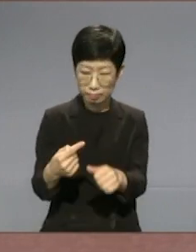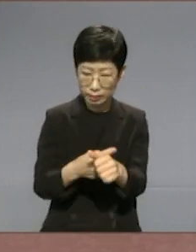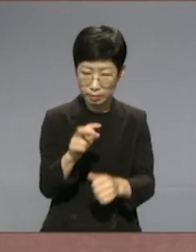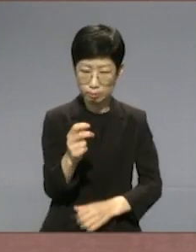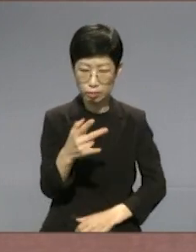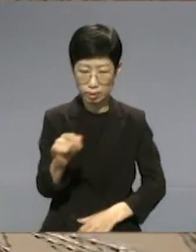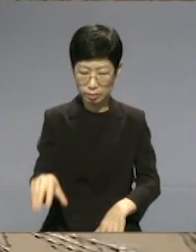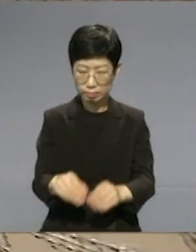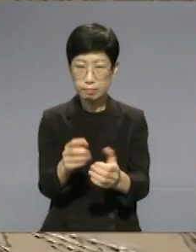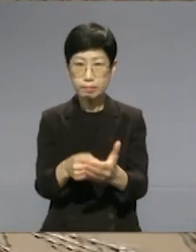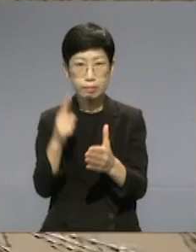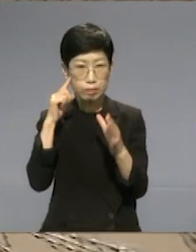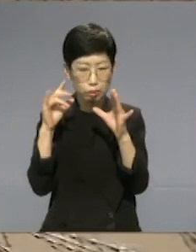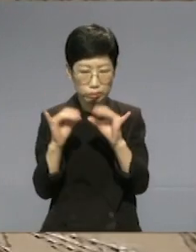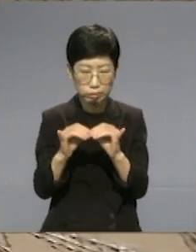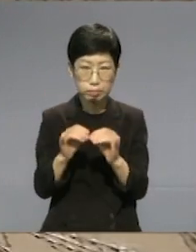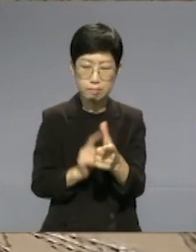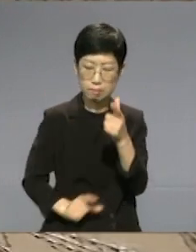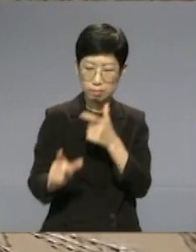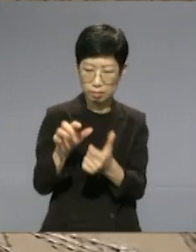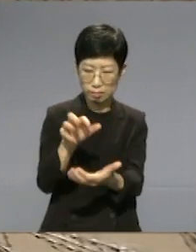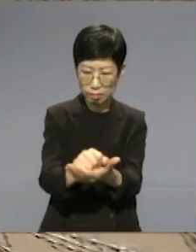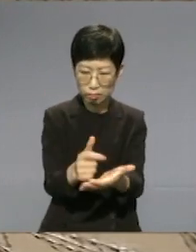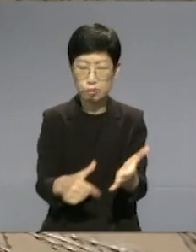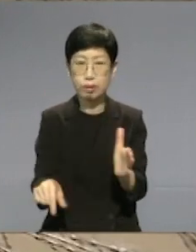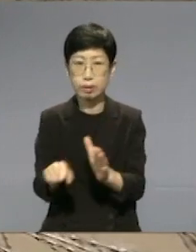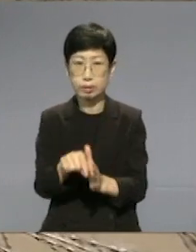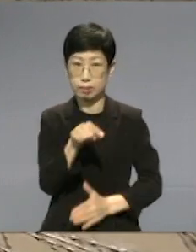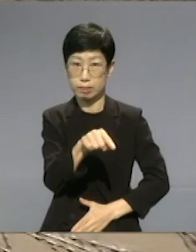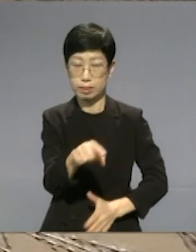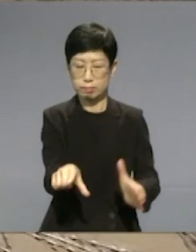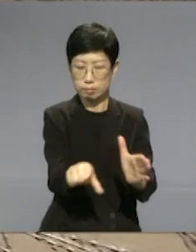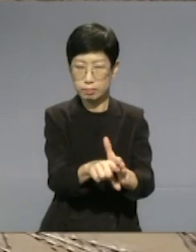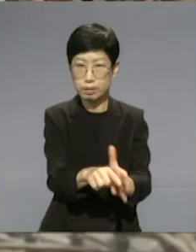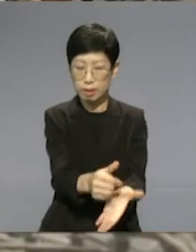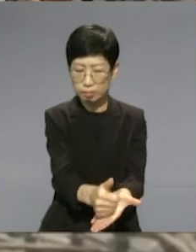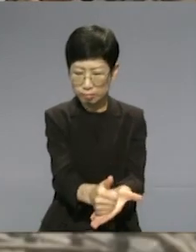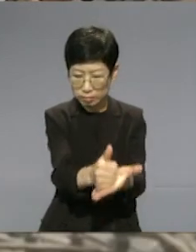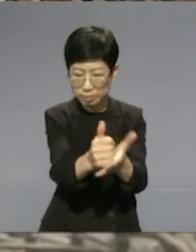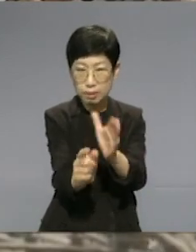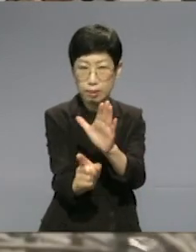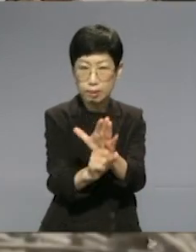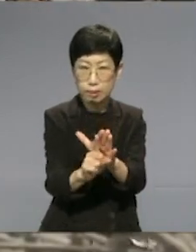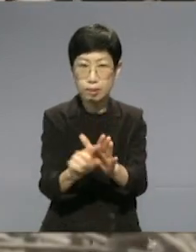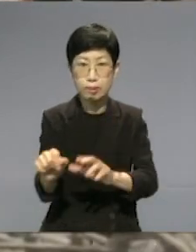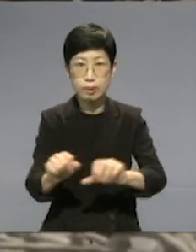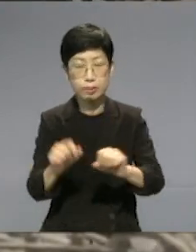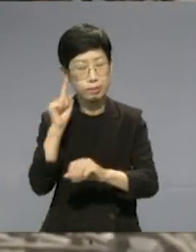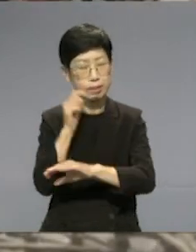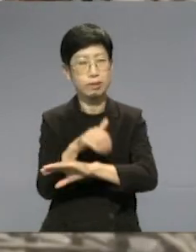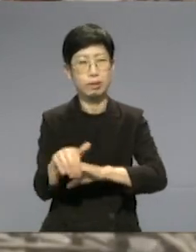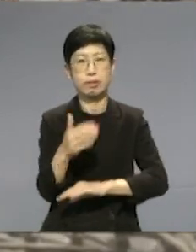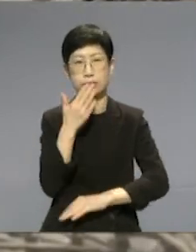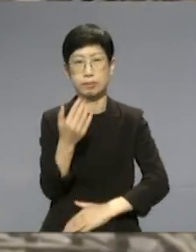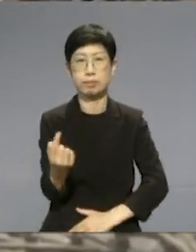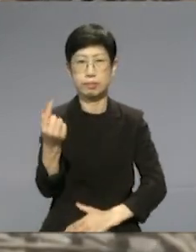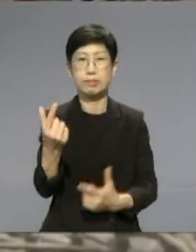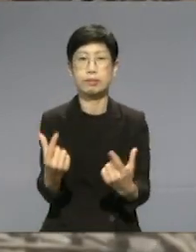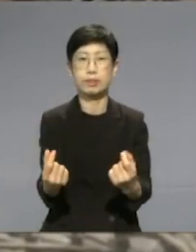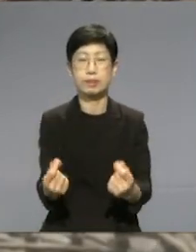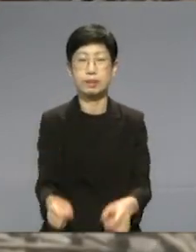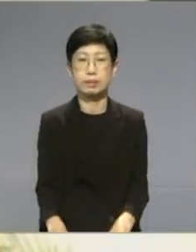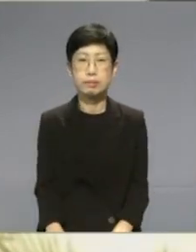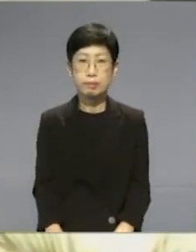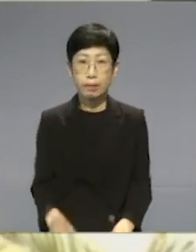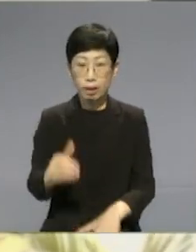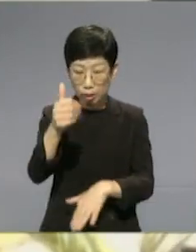모디 총리가 지지율을 확보하기 위해 힌두 민족주의를 더 강하게 선전할 가능성이 큽니다. 그럴수록